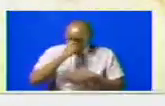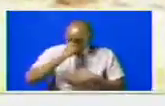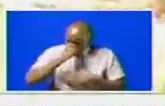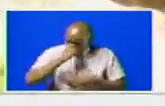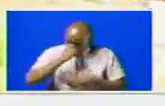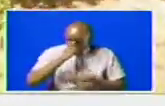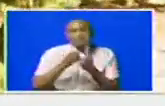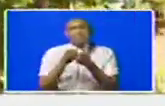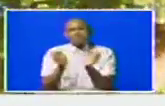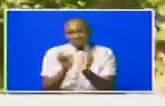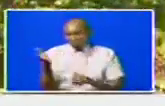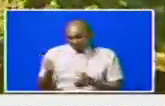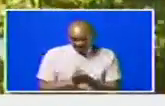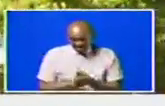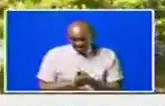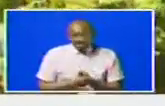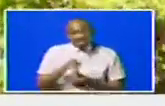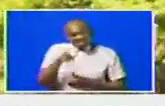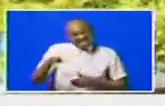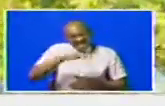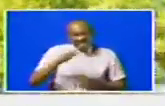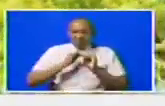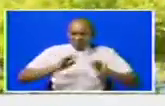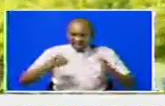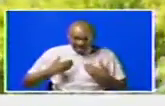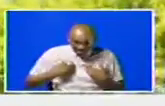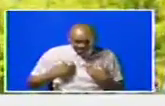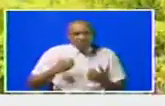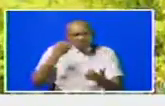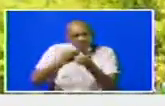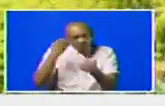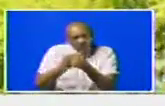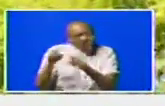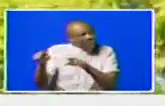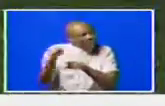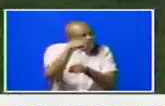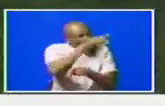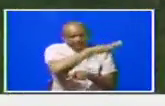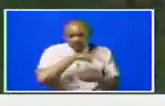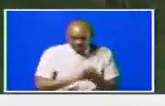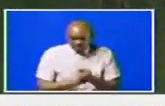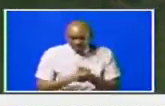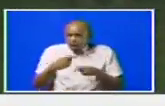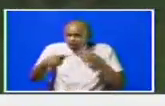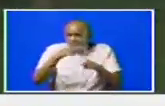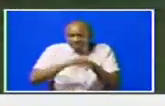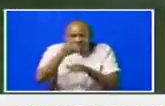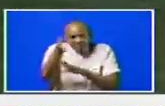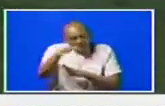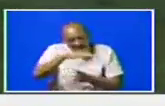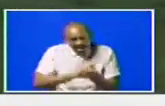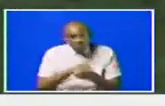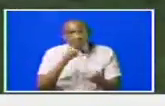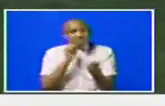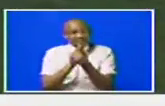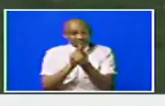Eneo lenyewe lina utulivu wa aina yake, mzunguko wa miamba ukilifanya lifanane na bonde. Hatua chache kutoka eneo hili